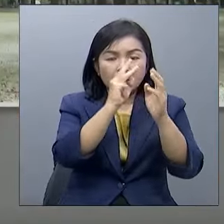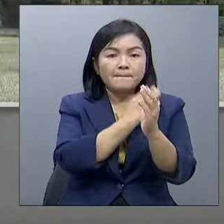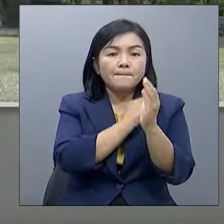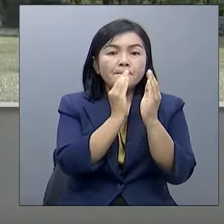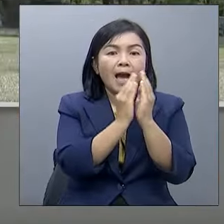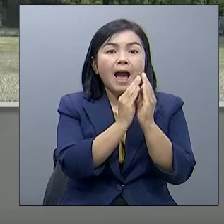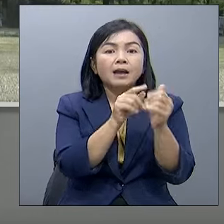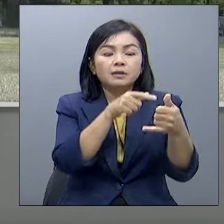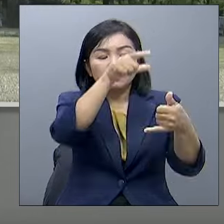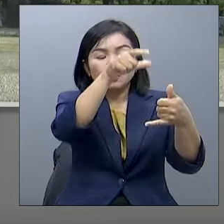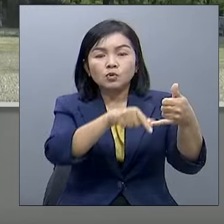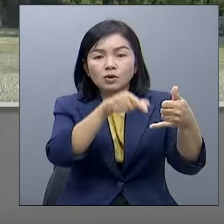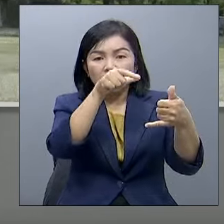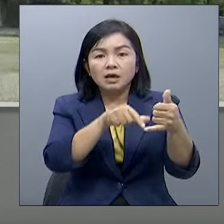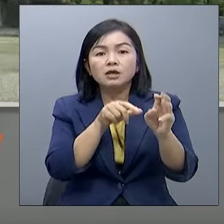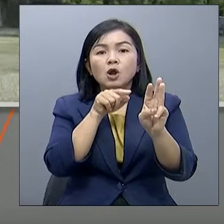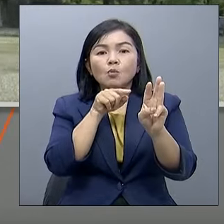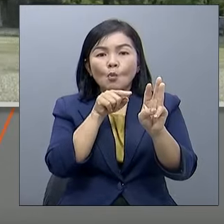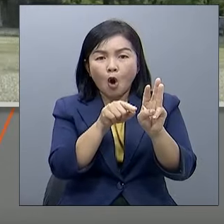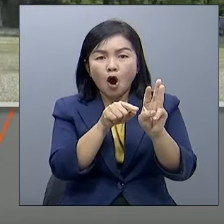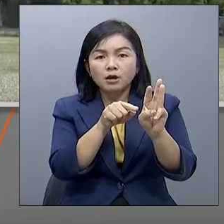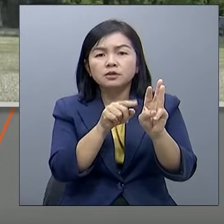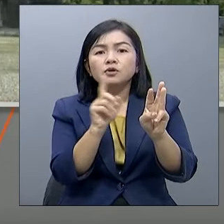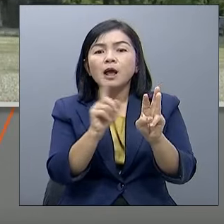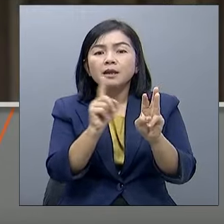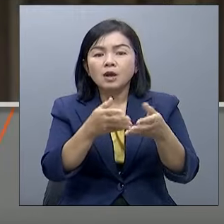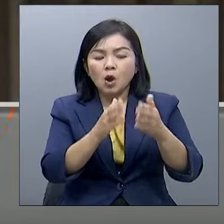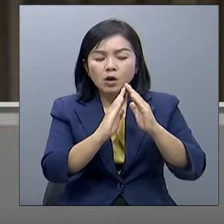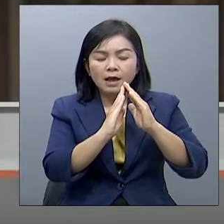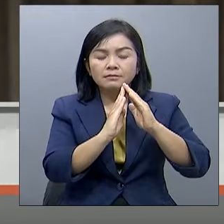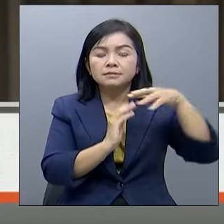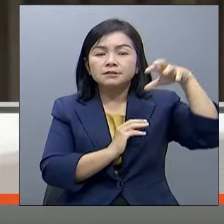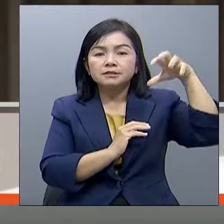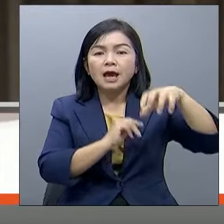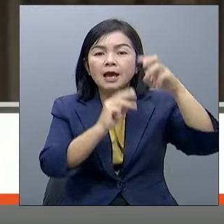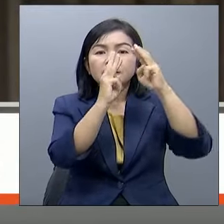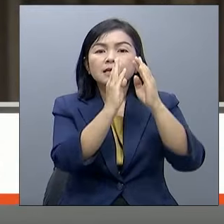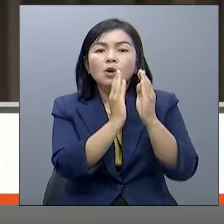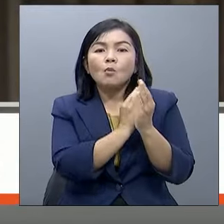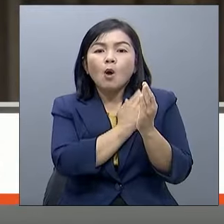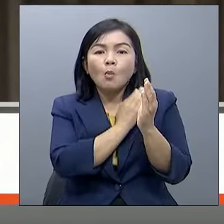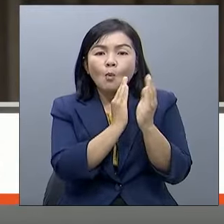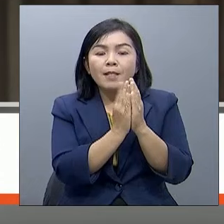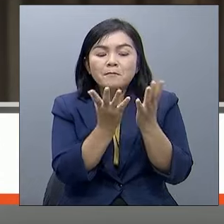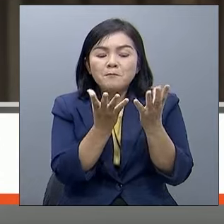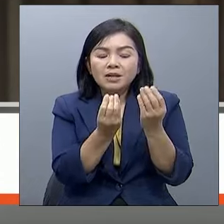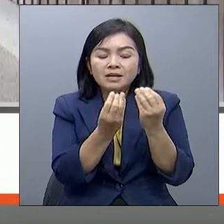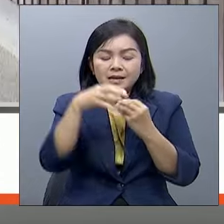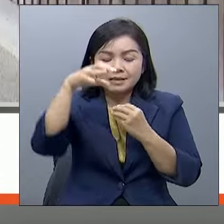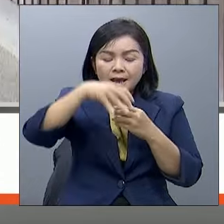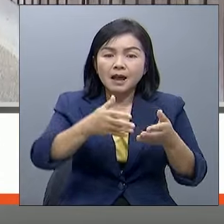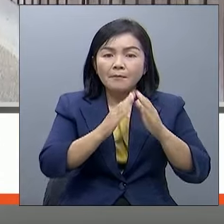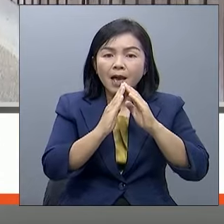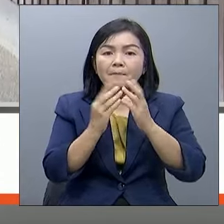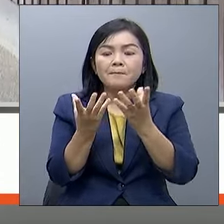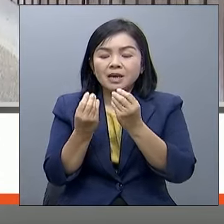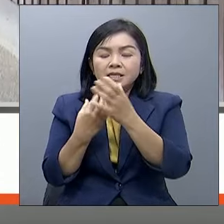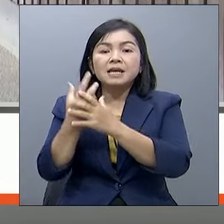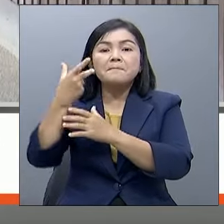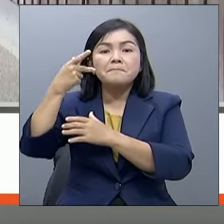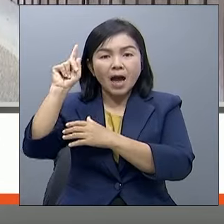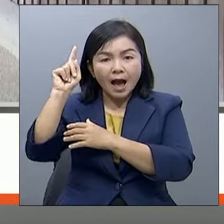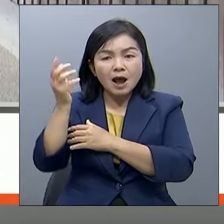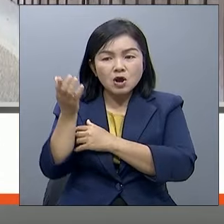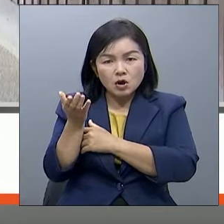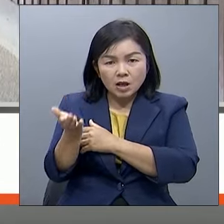ธีหรือท่านววชิระเมธีก่อตั้งขึ้นค่ะเป็นการขออนุญาตใช้พื้นที่ป่าสงวนแห่งชาติป่าดอยปุยใน